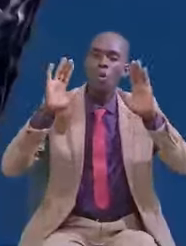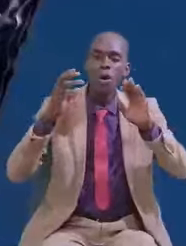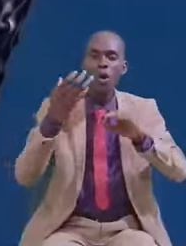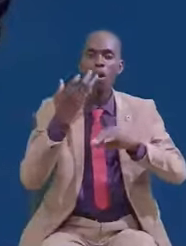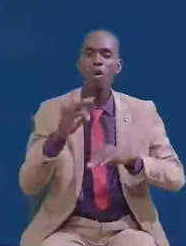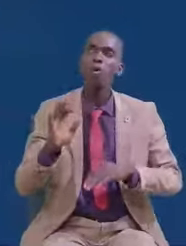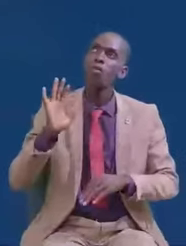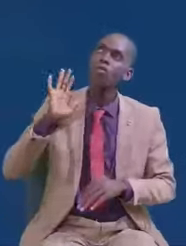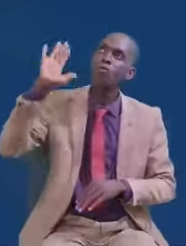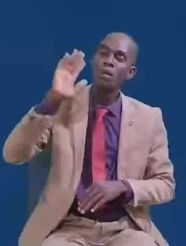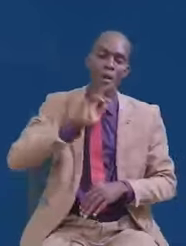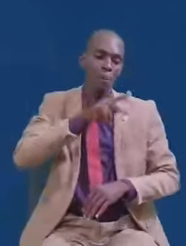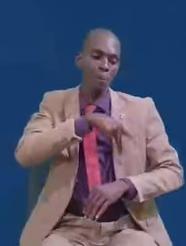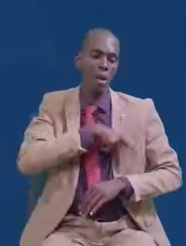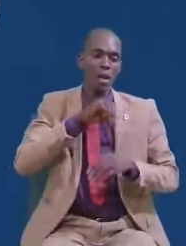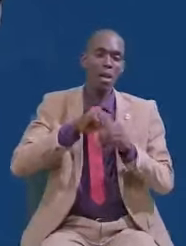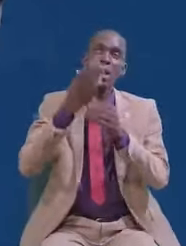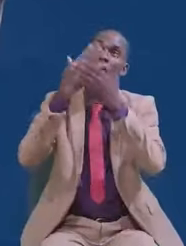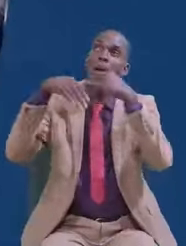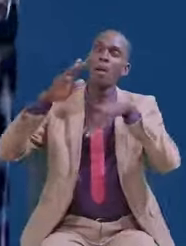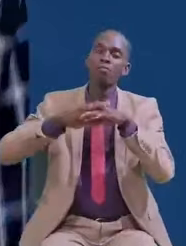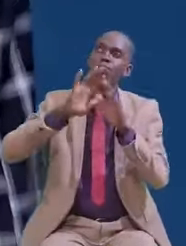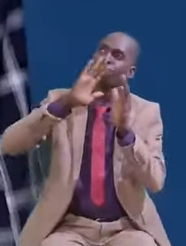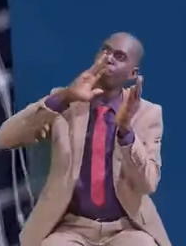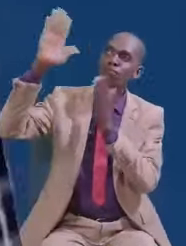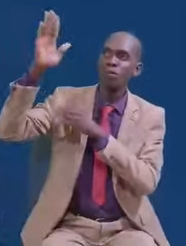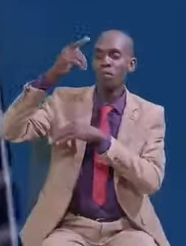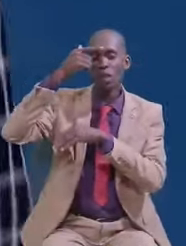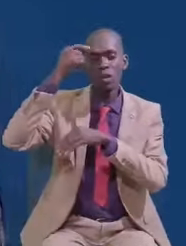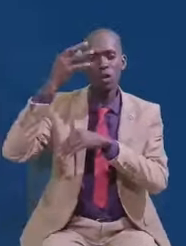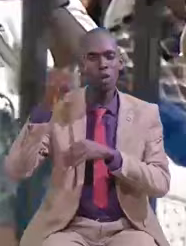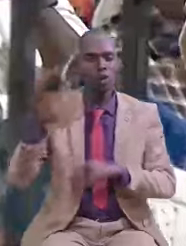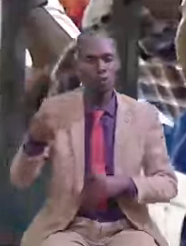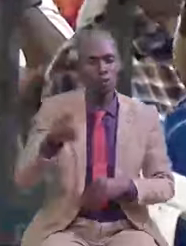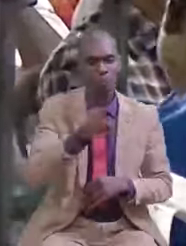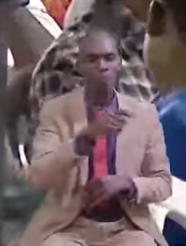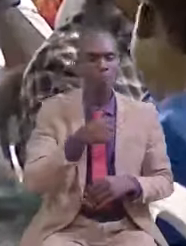Et il a abandonné les merveilles de sa personnalité au ciel.